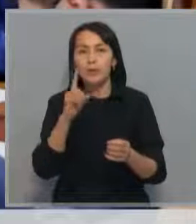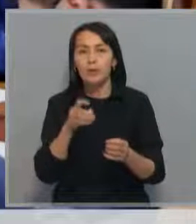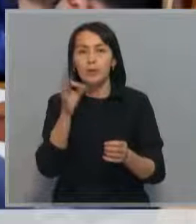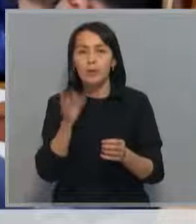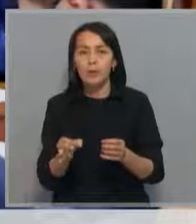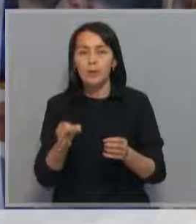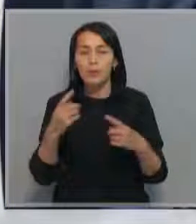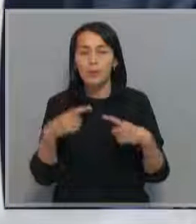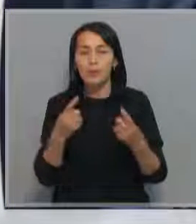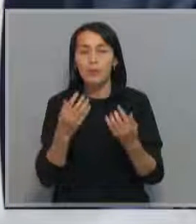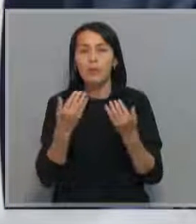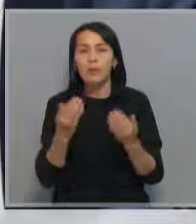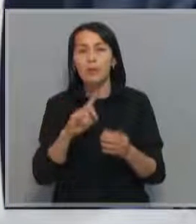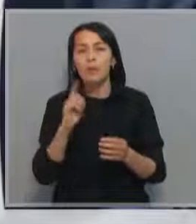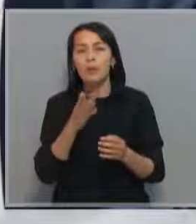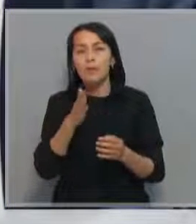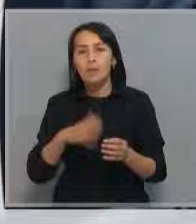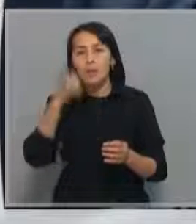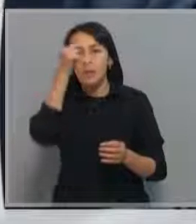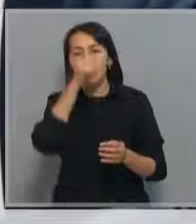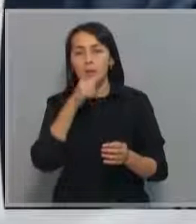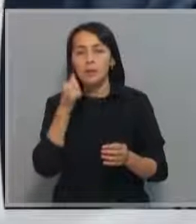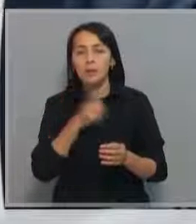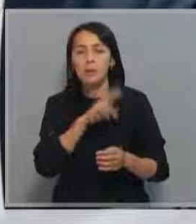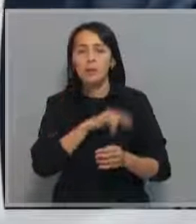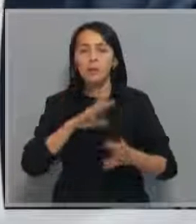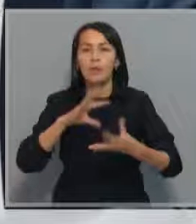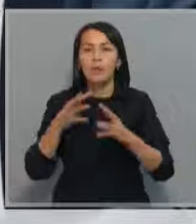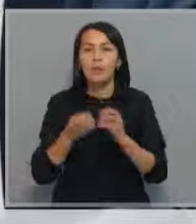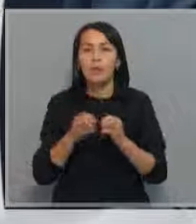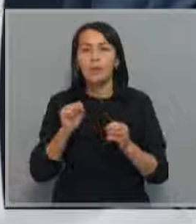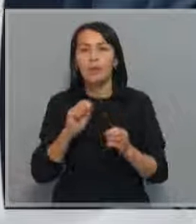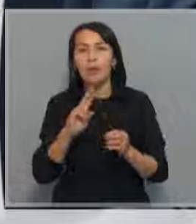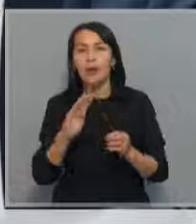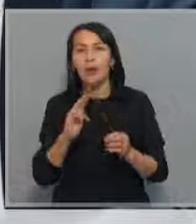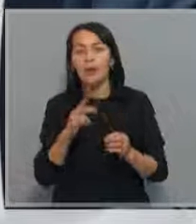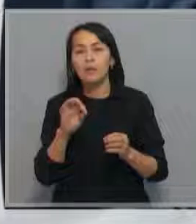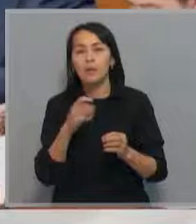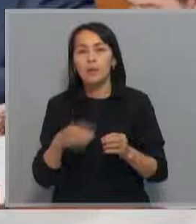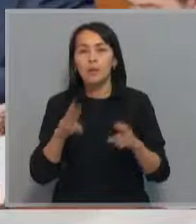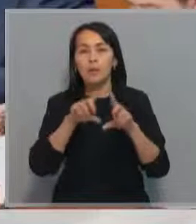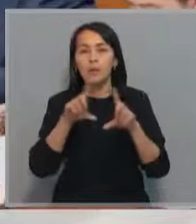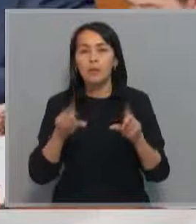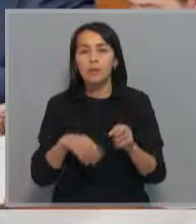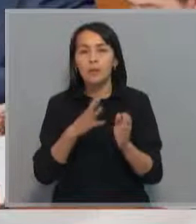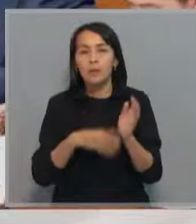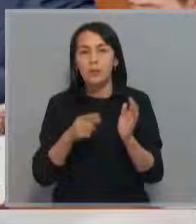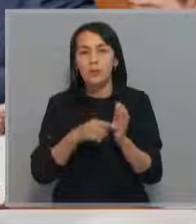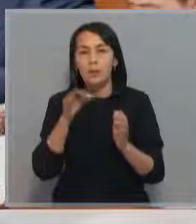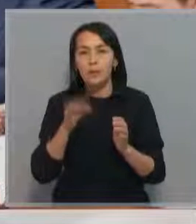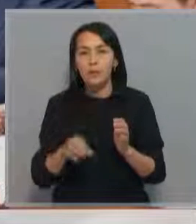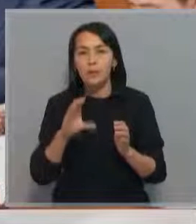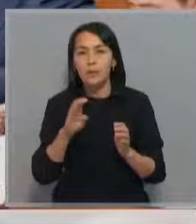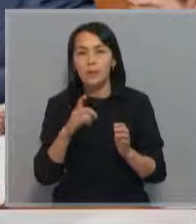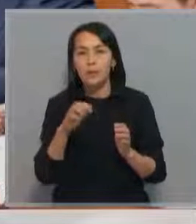100%-ді көрсеткішке жетеді. Алғашқы жарты жылдықтағы жұмыстар нәтижесінде Ақжардағы қосалқы станциясы жұмысы 97%,